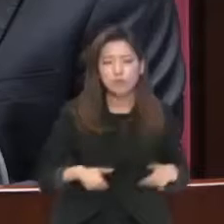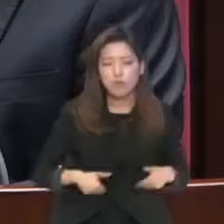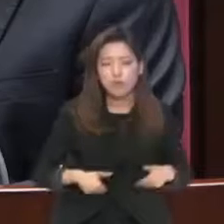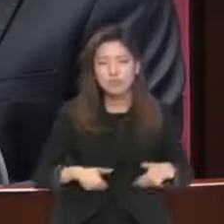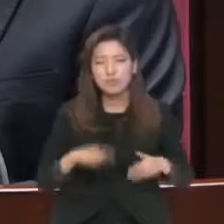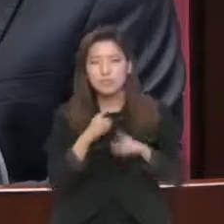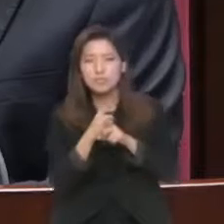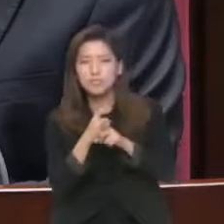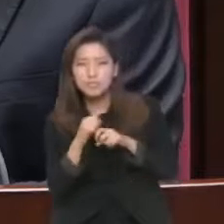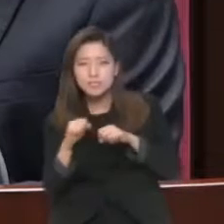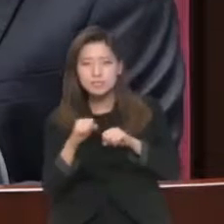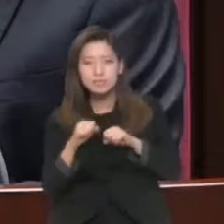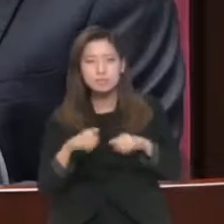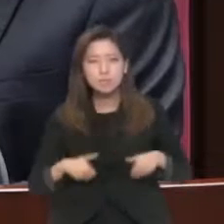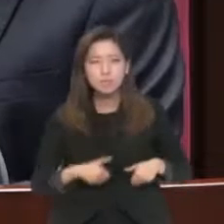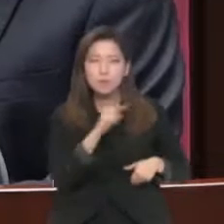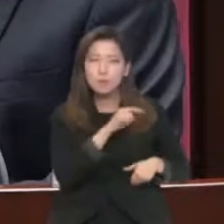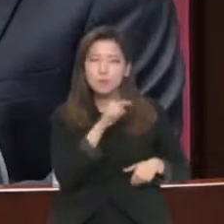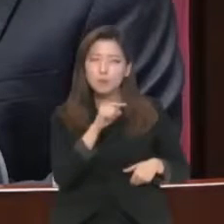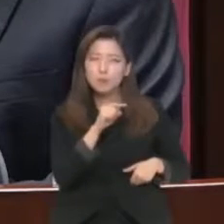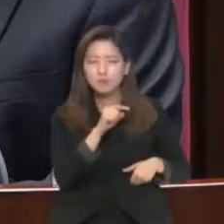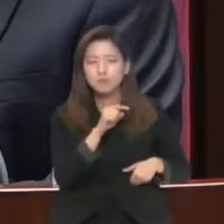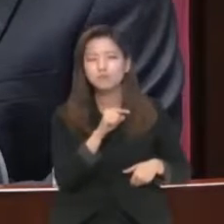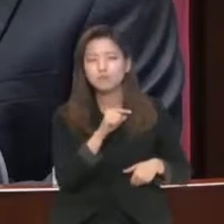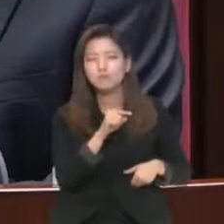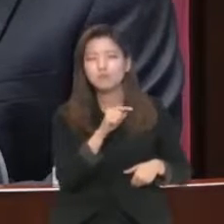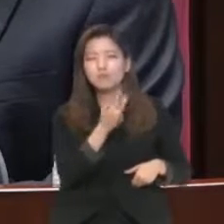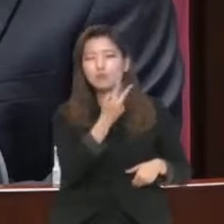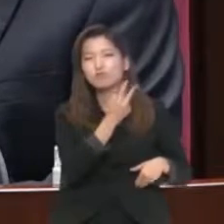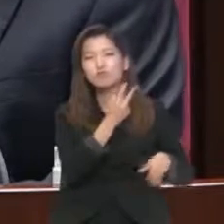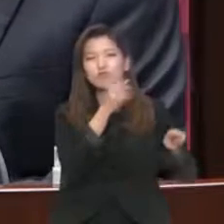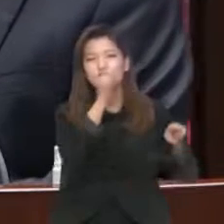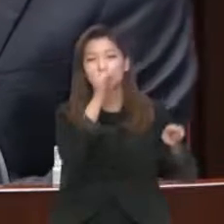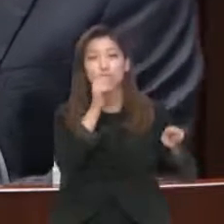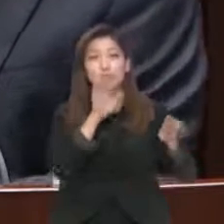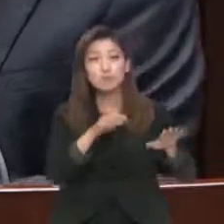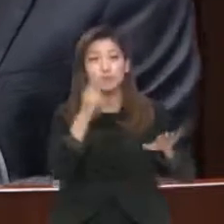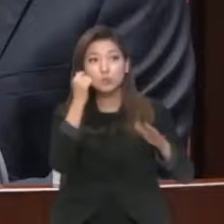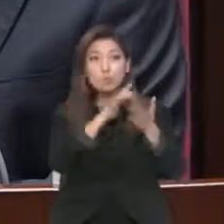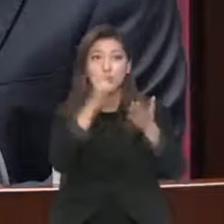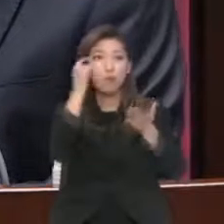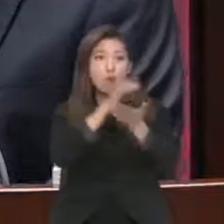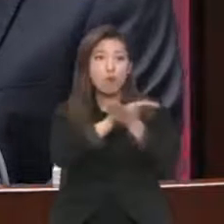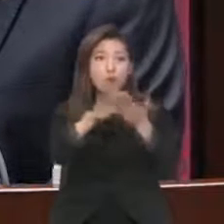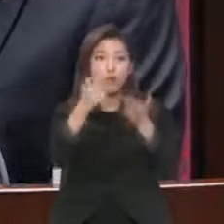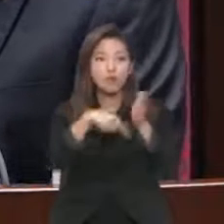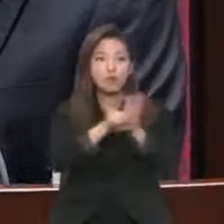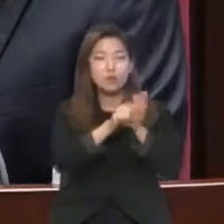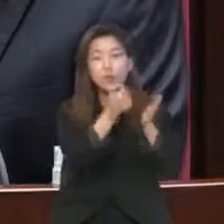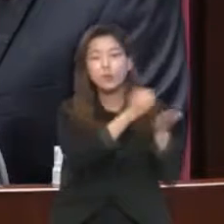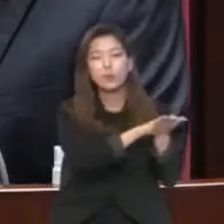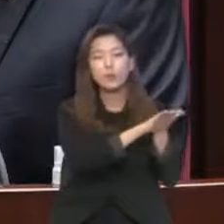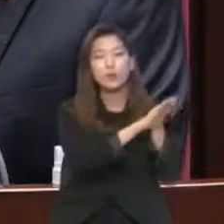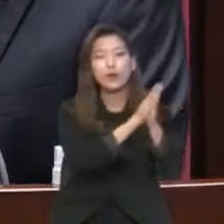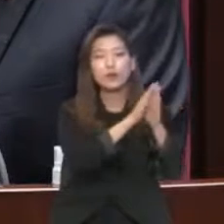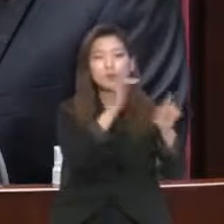전략까지도 같이 성립되는 이런 과정으로 적어도 변화의 모습이 보이고 있지 않습니까? 뭐 견해에